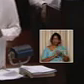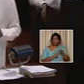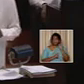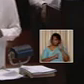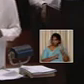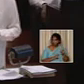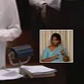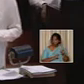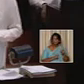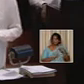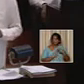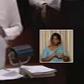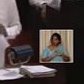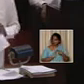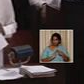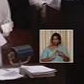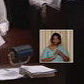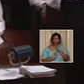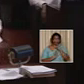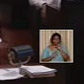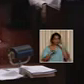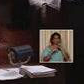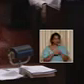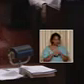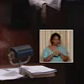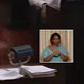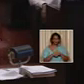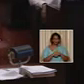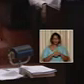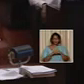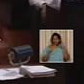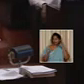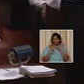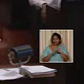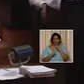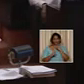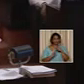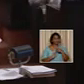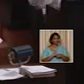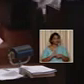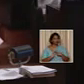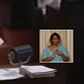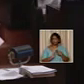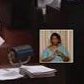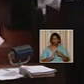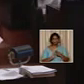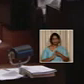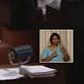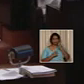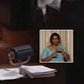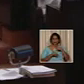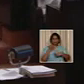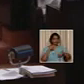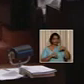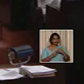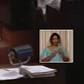ජනාධිපතිතුමත් මේ රටේ අධිකරණ පද්ධතිය ආමන්ත්‍රණය කරමින් කියනවා මේ රටේ කිසිම කෙනෙකුට මැතිවරණයක්